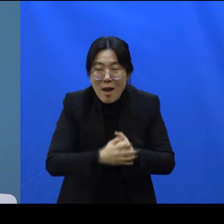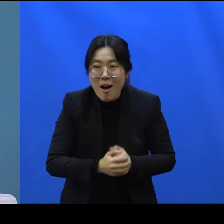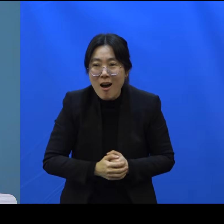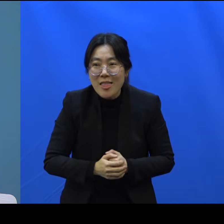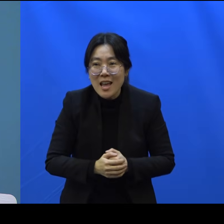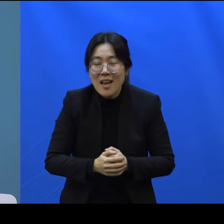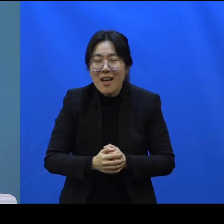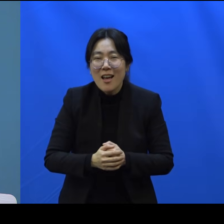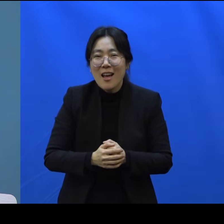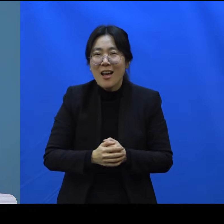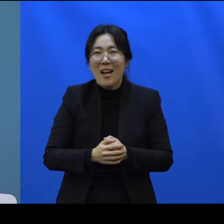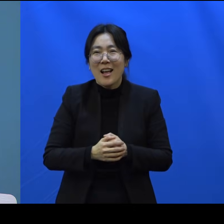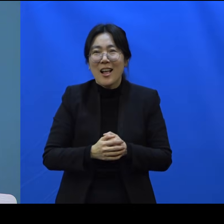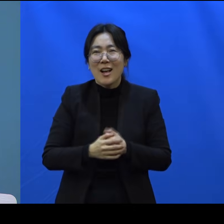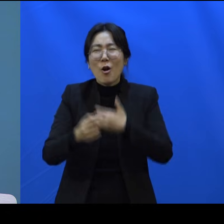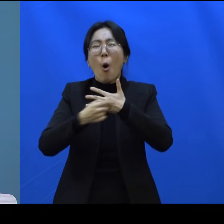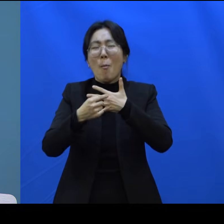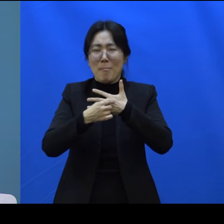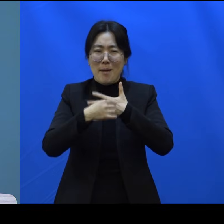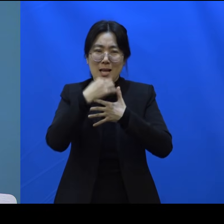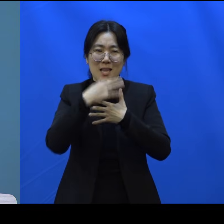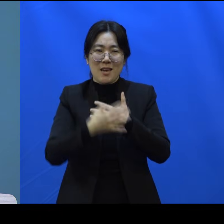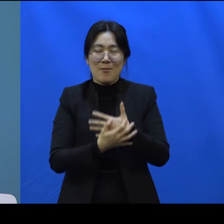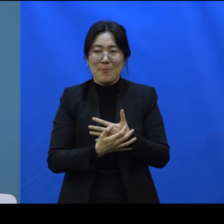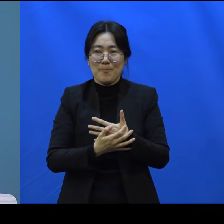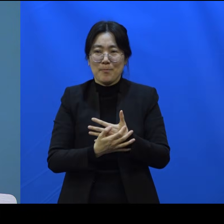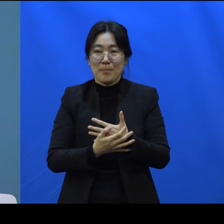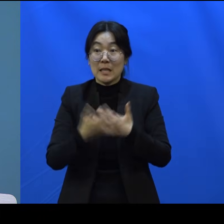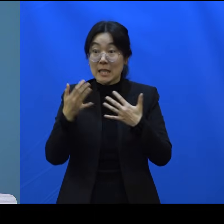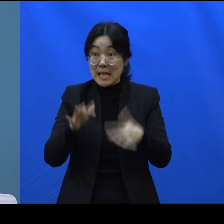약함의 원리를 배운 사람은 기도를 근성으로 하지 않아요.